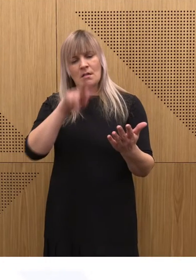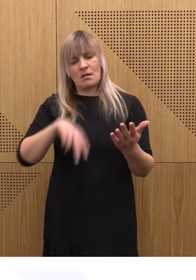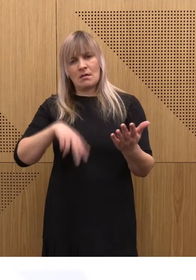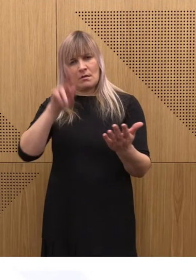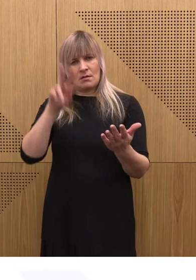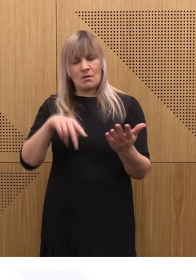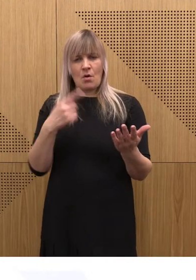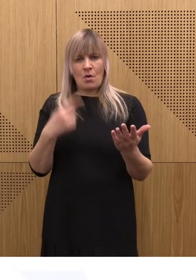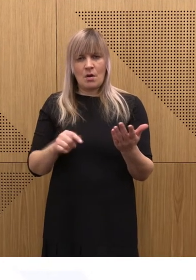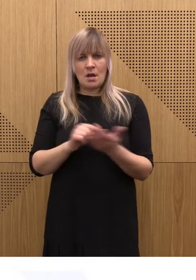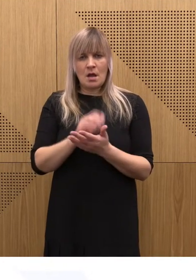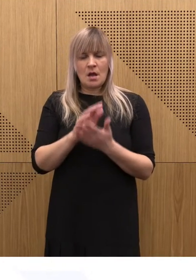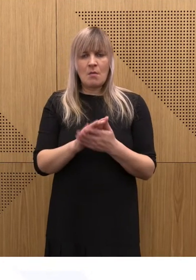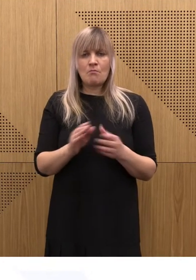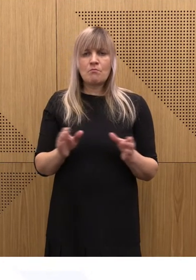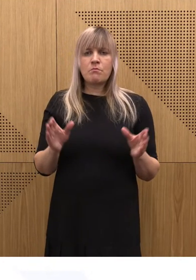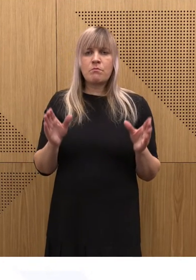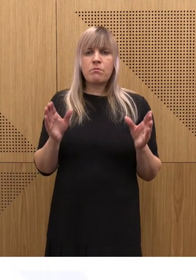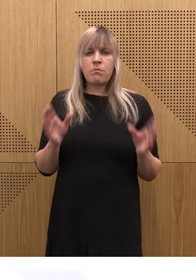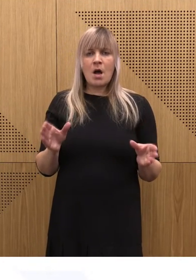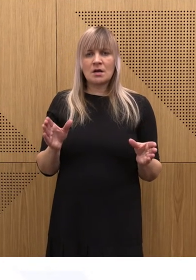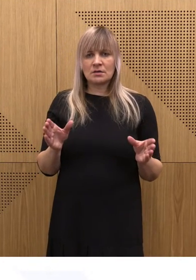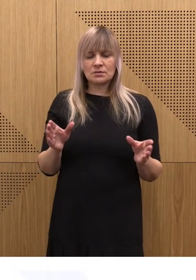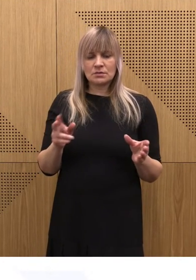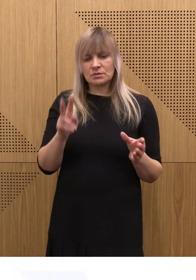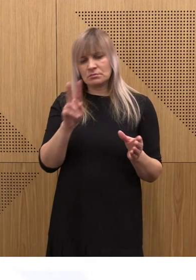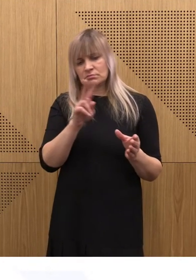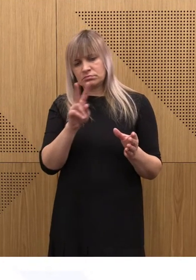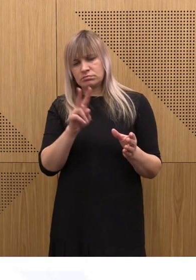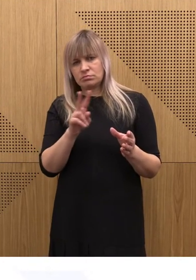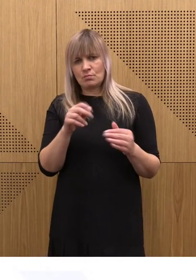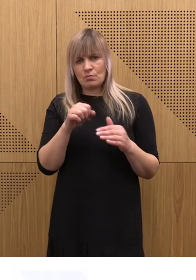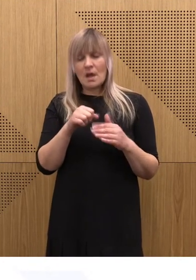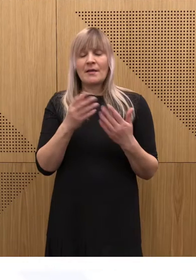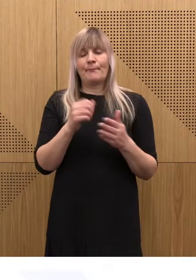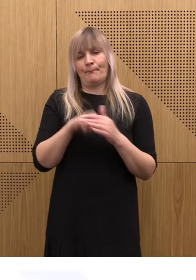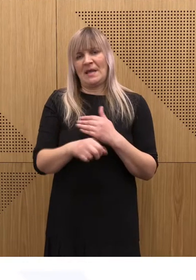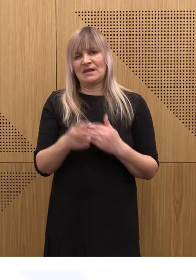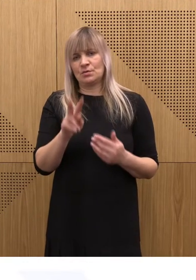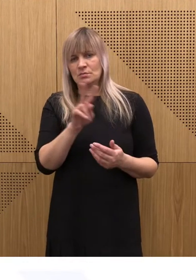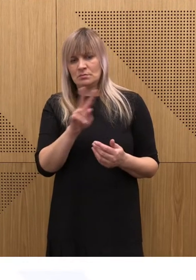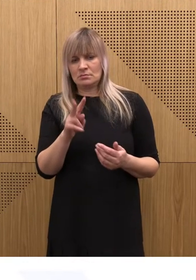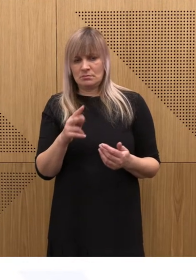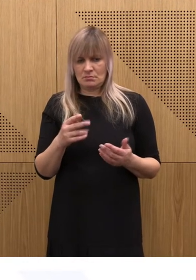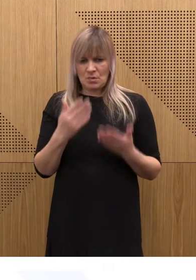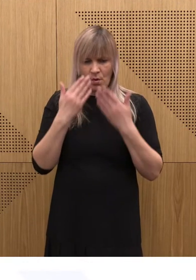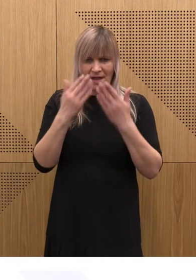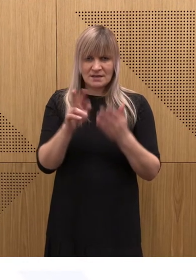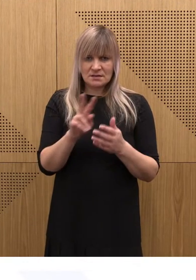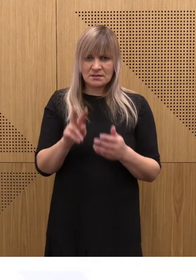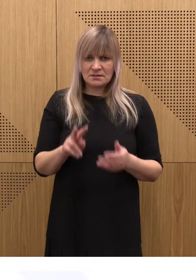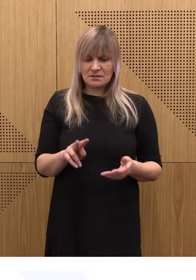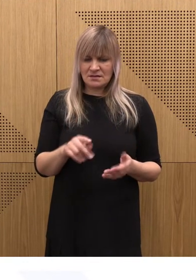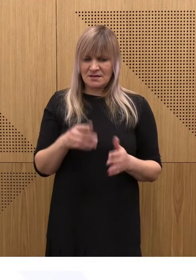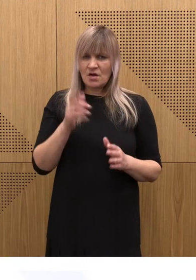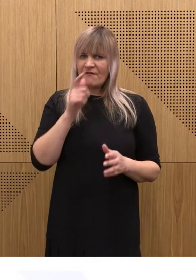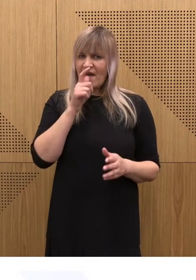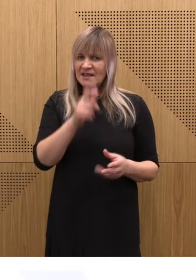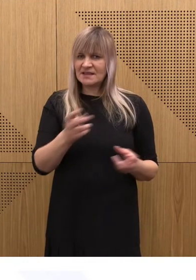seda maksumüüri taga olevat artiklit, et seal oli väide, et kuidagi ei ole